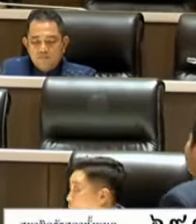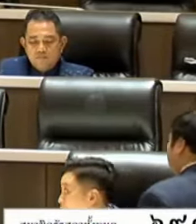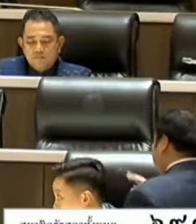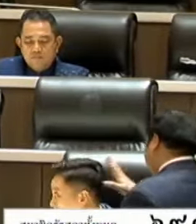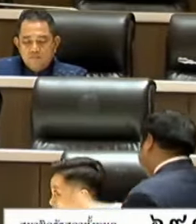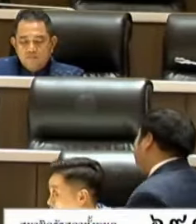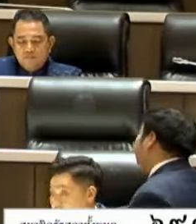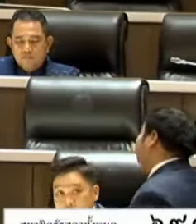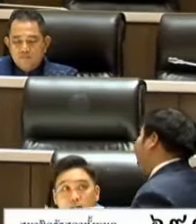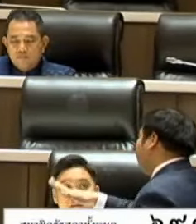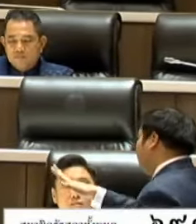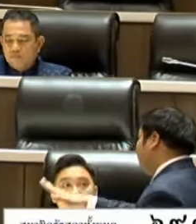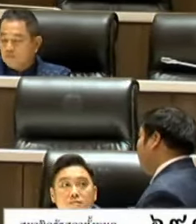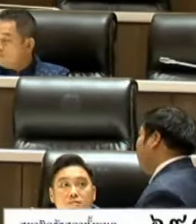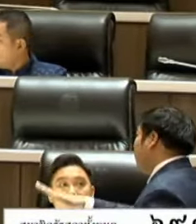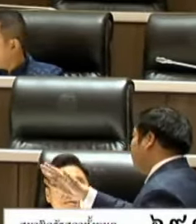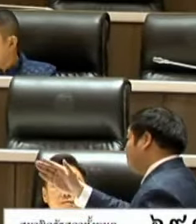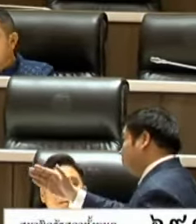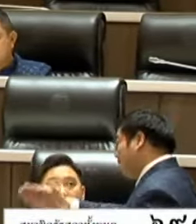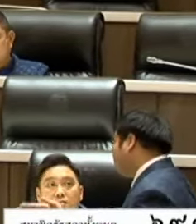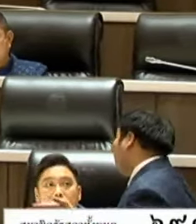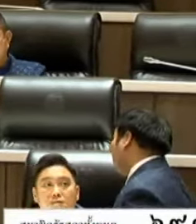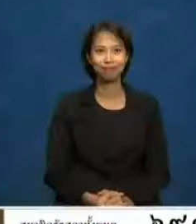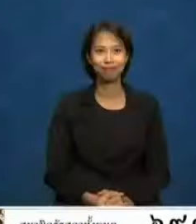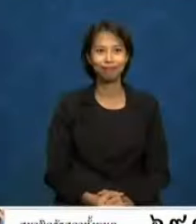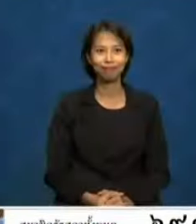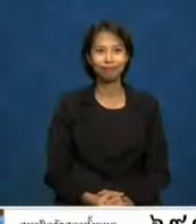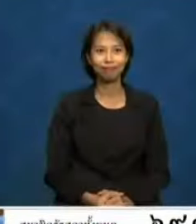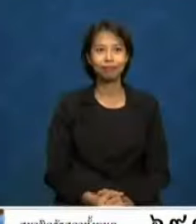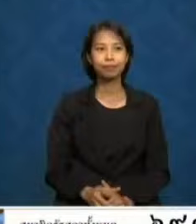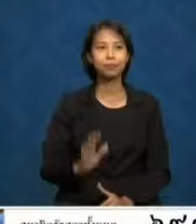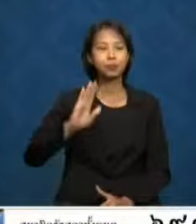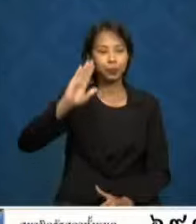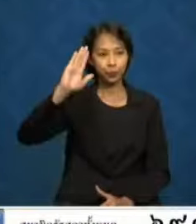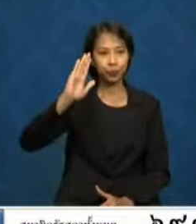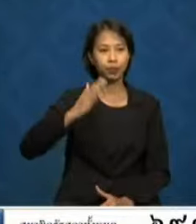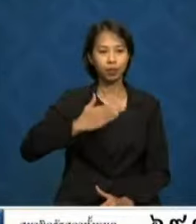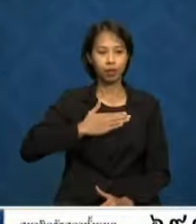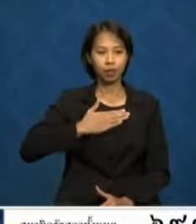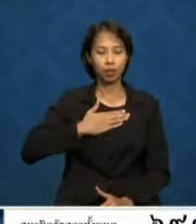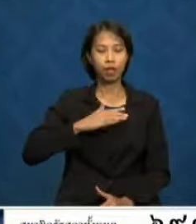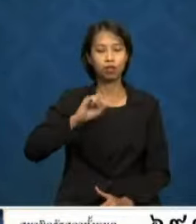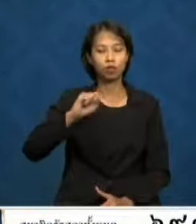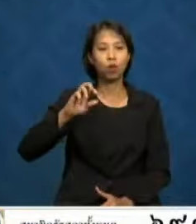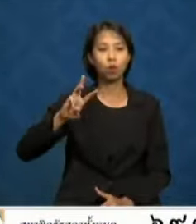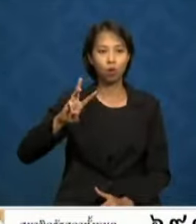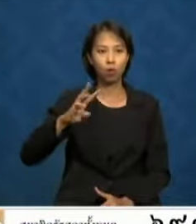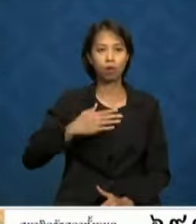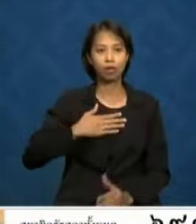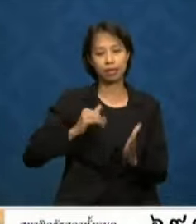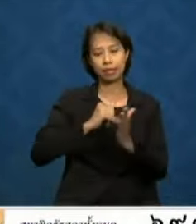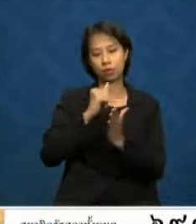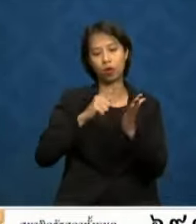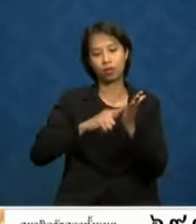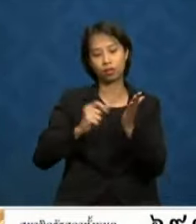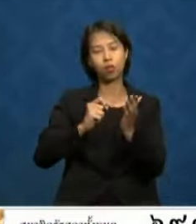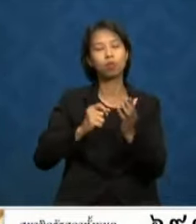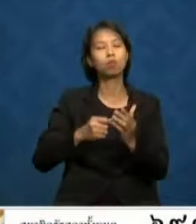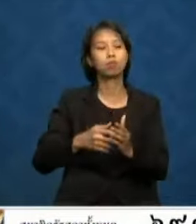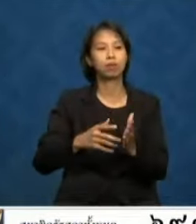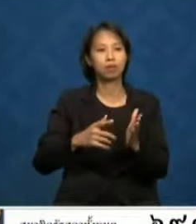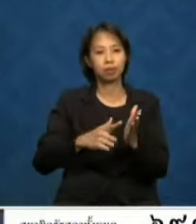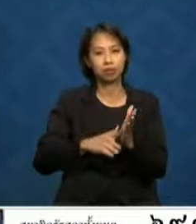ครับท่านประธานครับ ครับเชิญครับ ครับผมปริญญาวุฒิชัดขวัญนะครับสมาชิกวุฒิสภาจากจังหวัดสมุทรสาครนะครับ